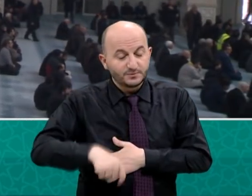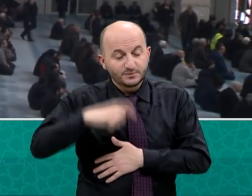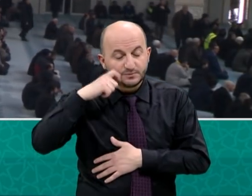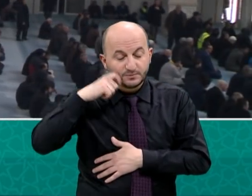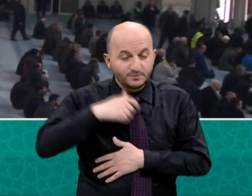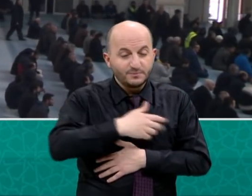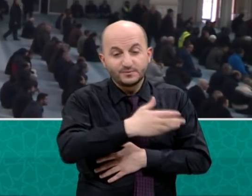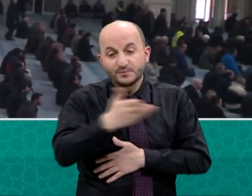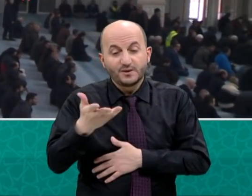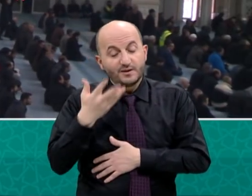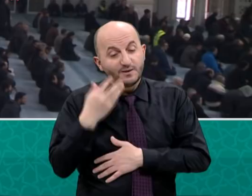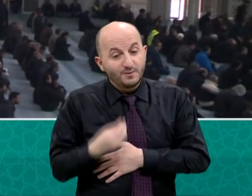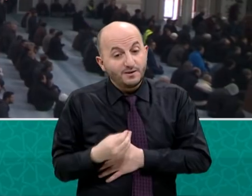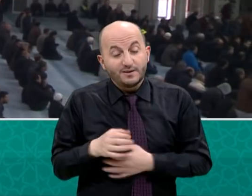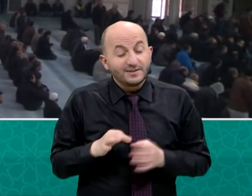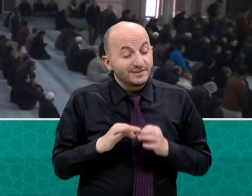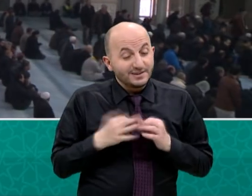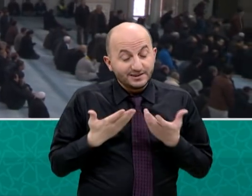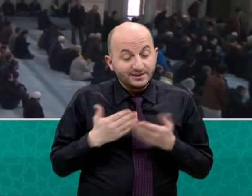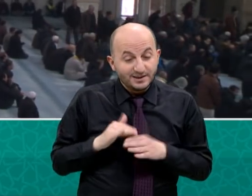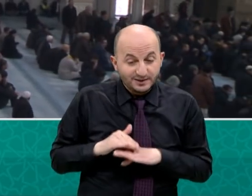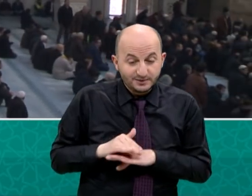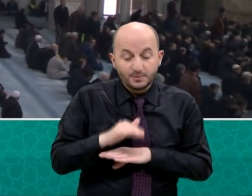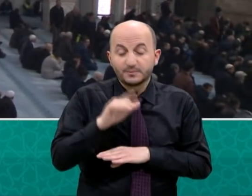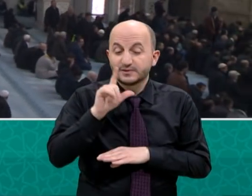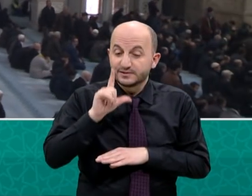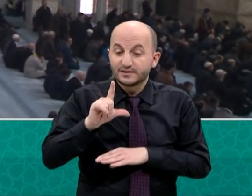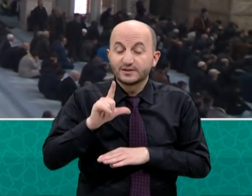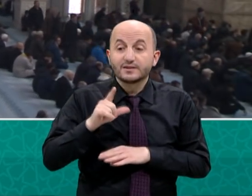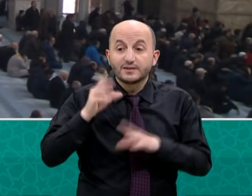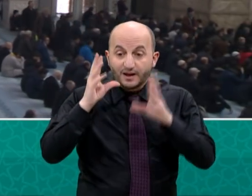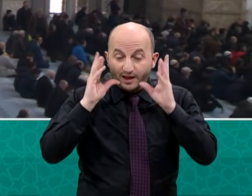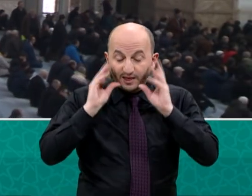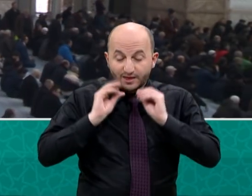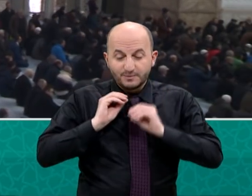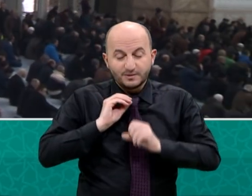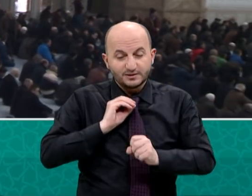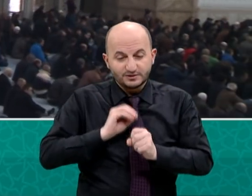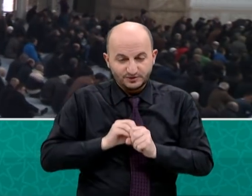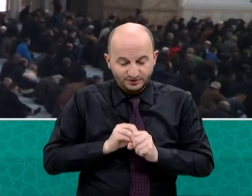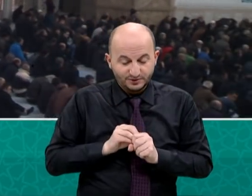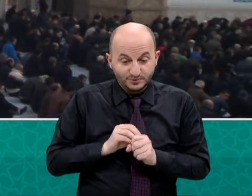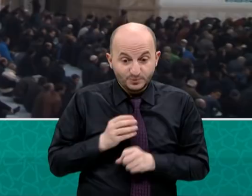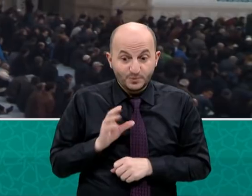Müslümanları olarak nasıl davranmamız gerektiğini anlamak açısından son derece önemli.